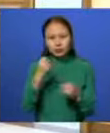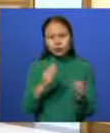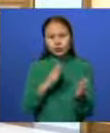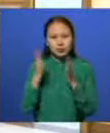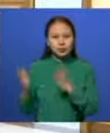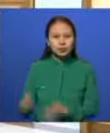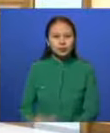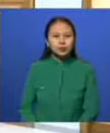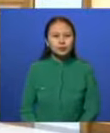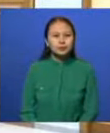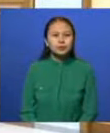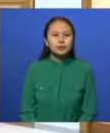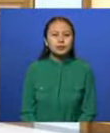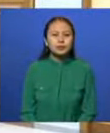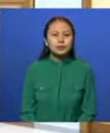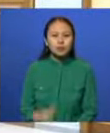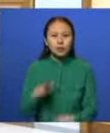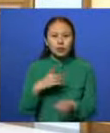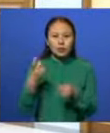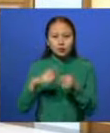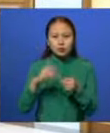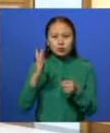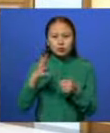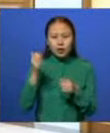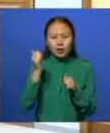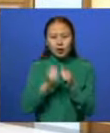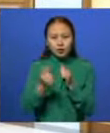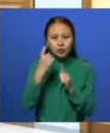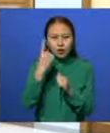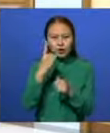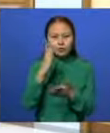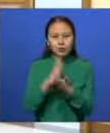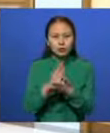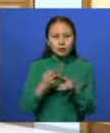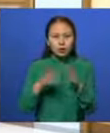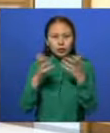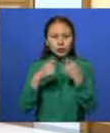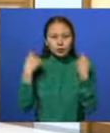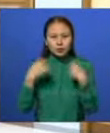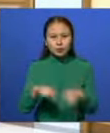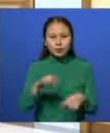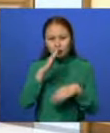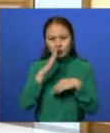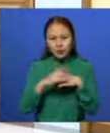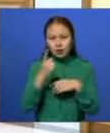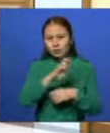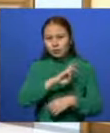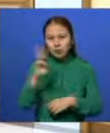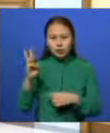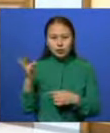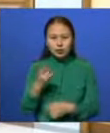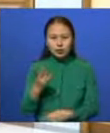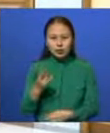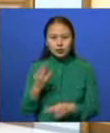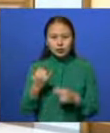бойынша 4,5 миллион автомобиль тіркелген. Әрбір төртінші көлік иесінің бір баласы бар деп есептесек, сатылымда қазір кемінде 1 миллион автоорындық болу